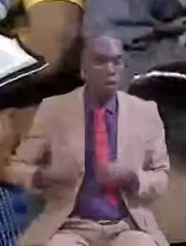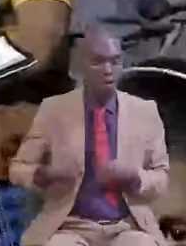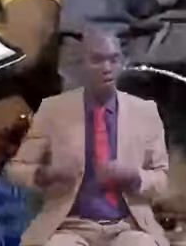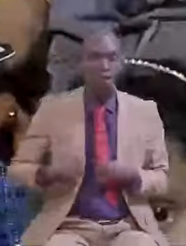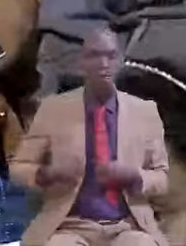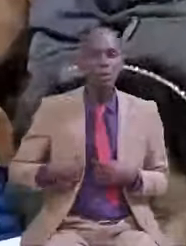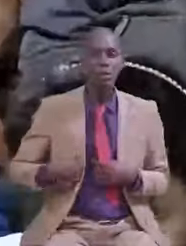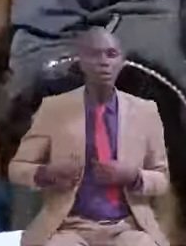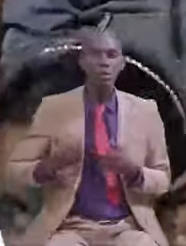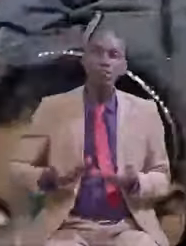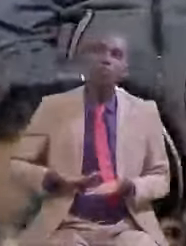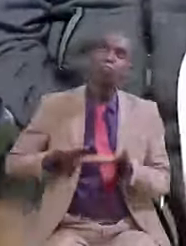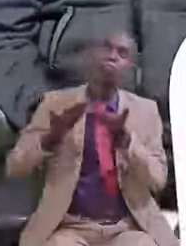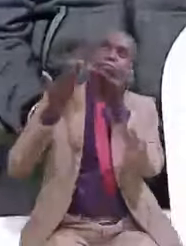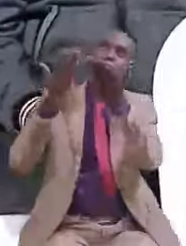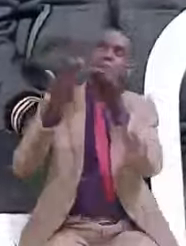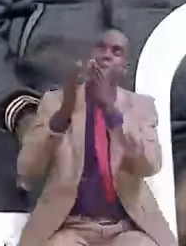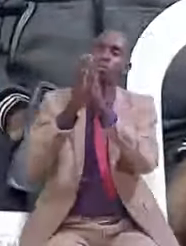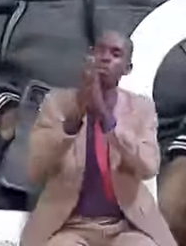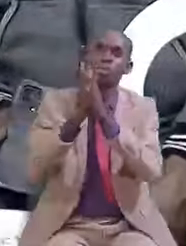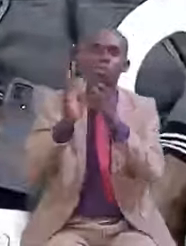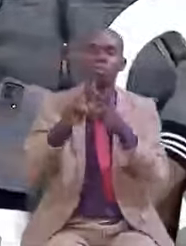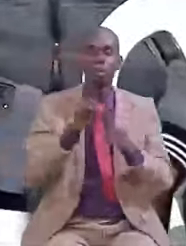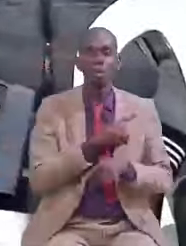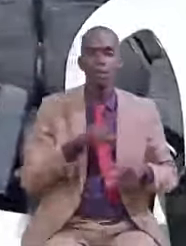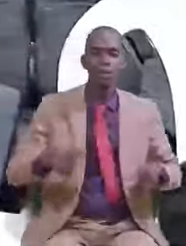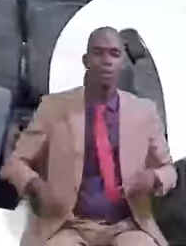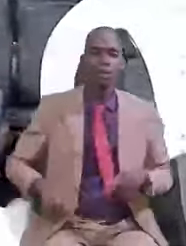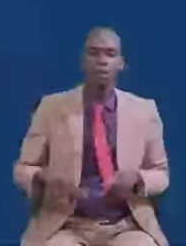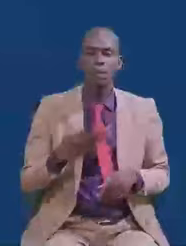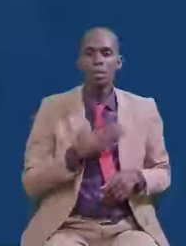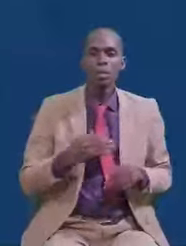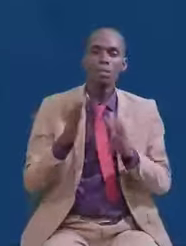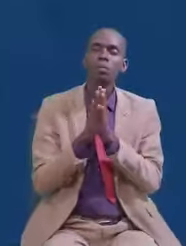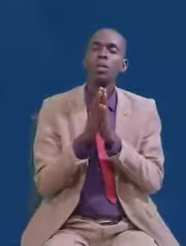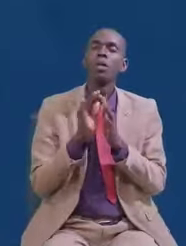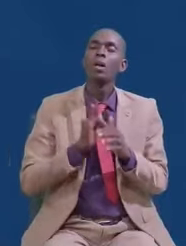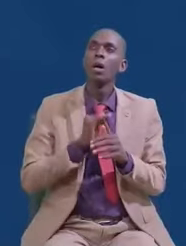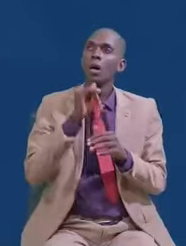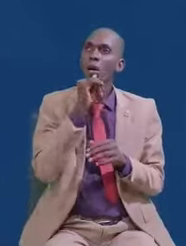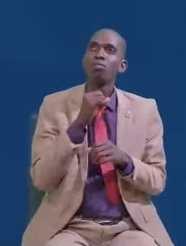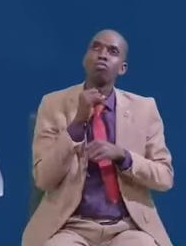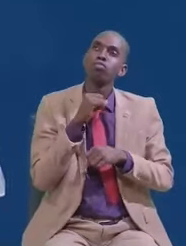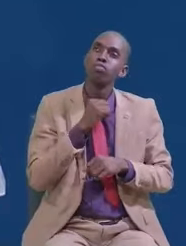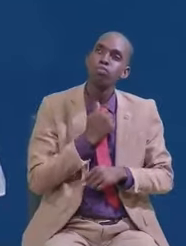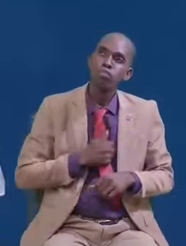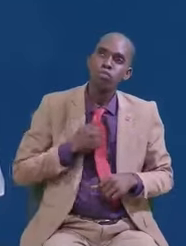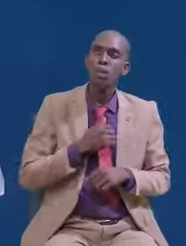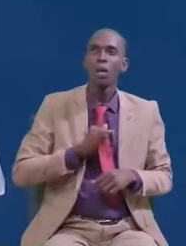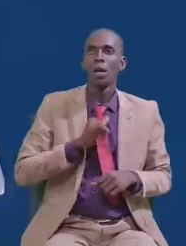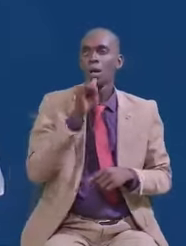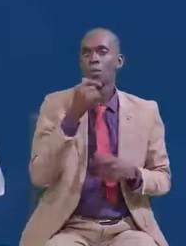versez, répandez votre cœur au Seigneur. Que je suis désolé, je suis pécheur.